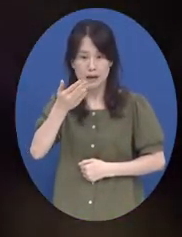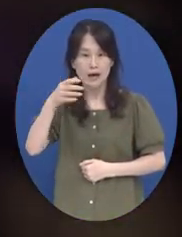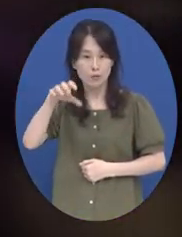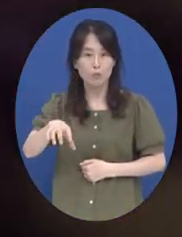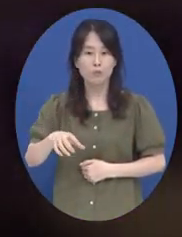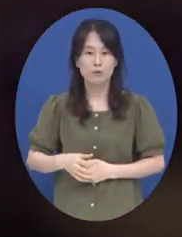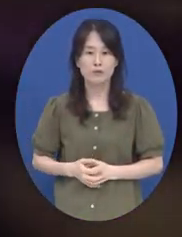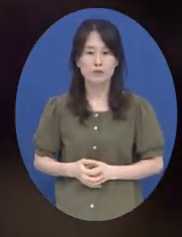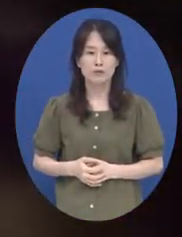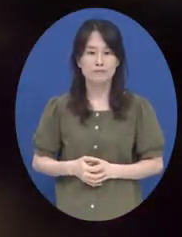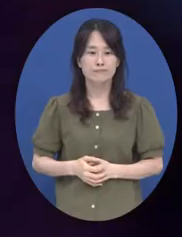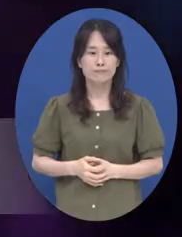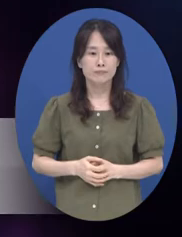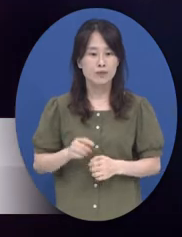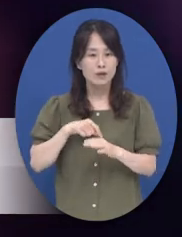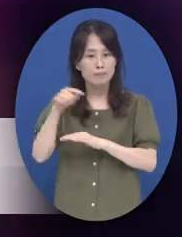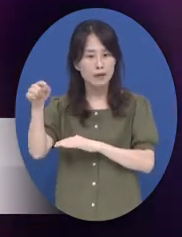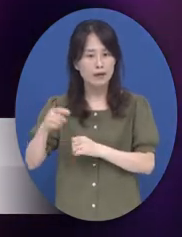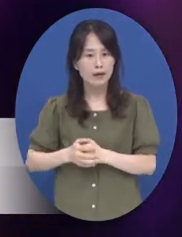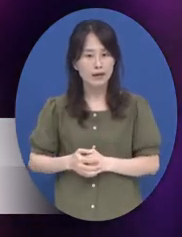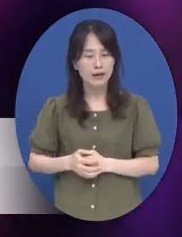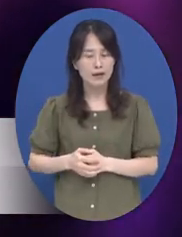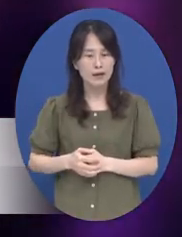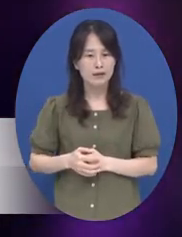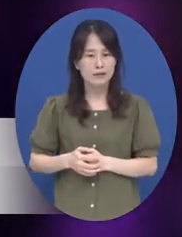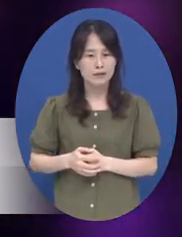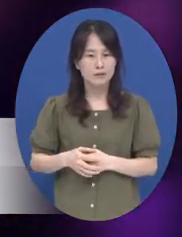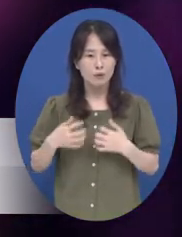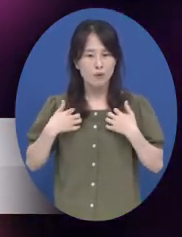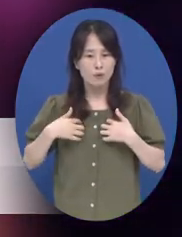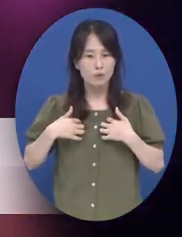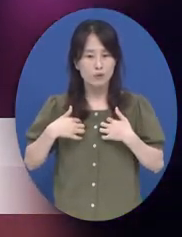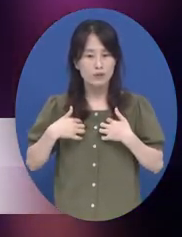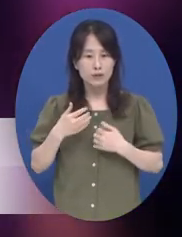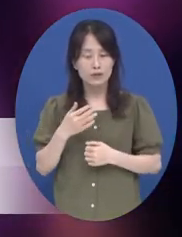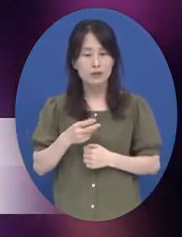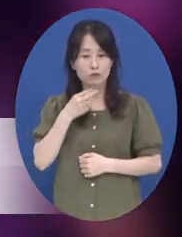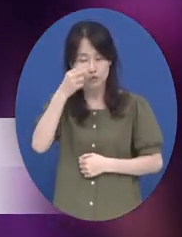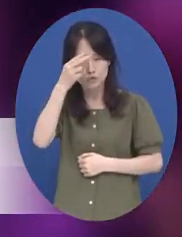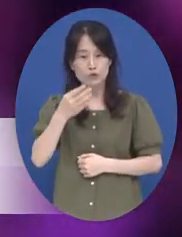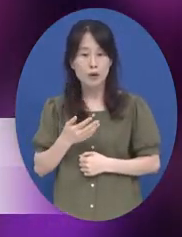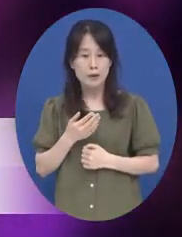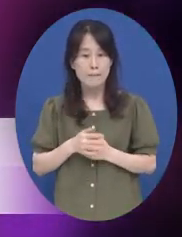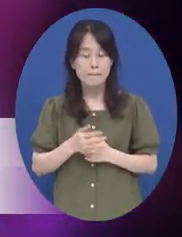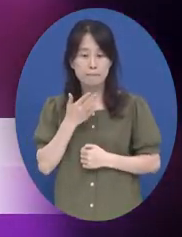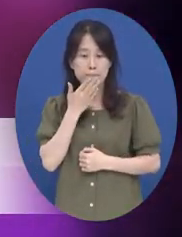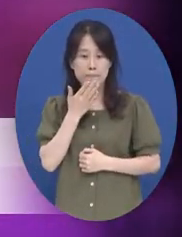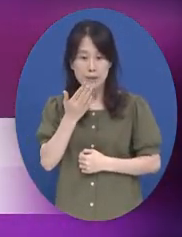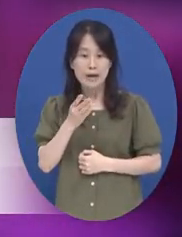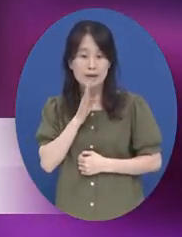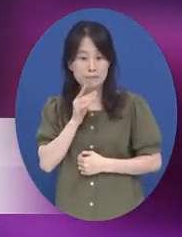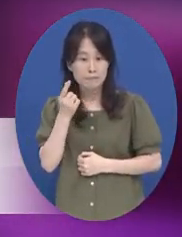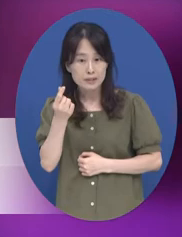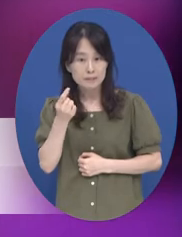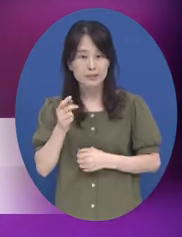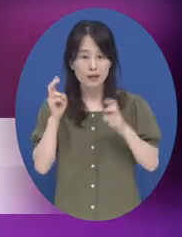마실 수 있는 업소입니다. 밖에 분명히 카드 돈이 되는 바가 있거든요.